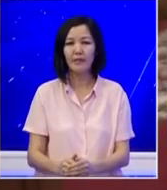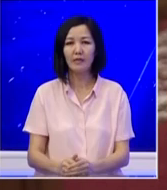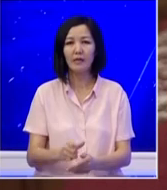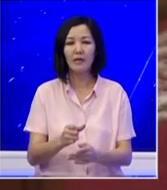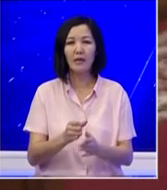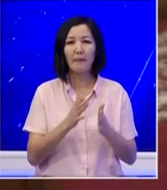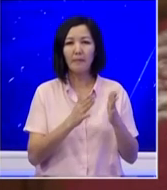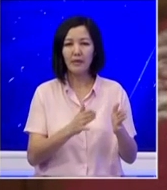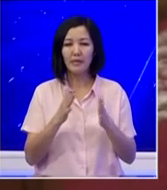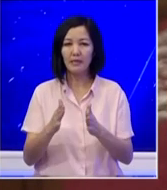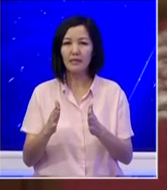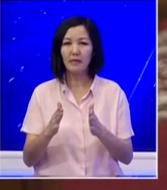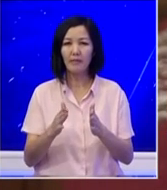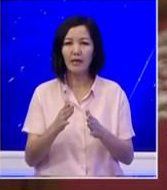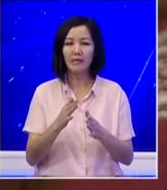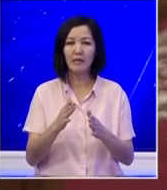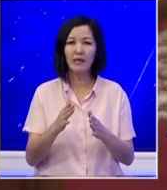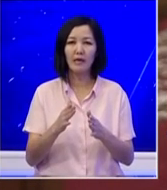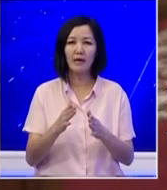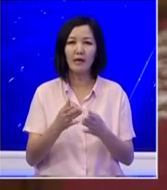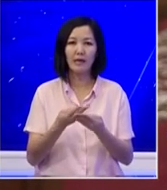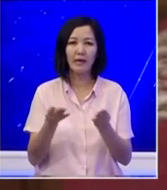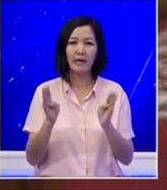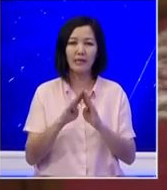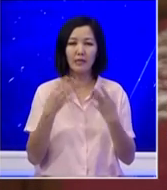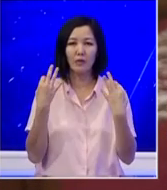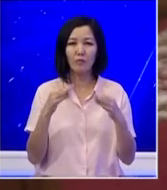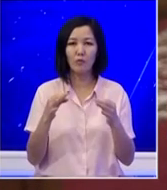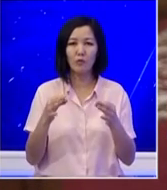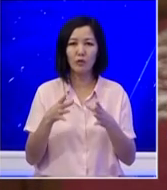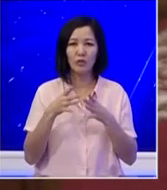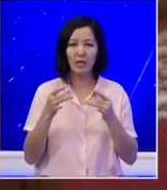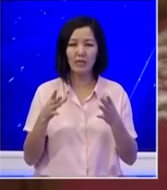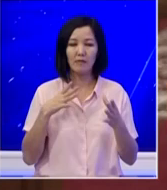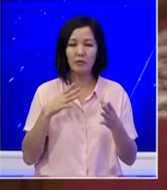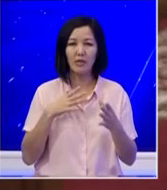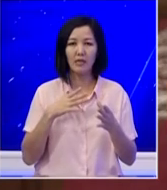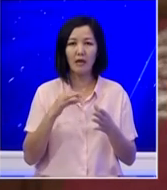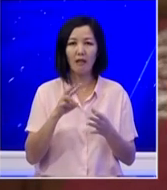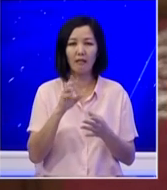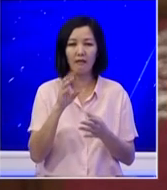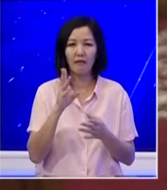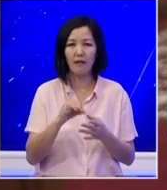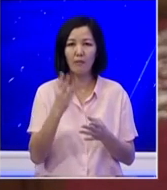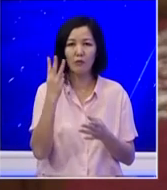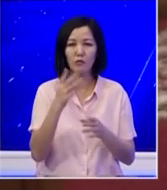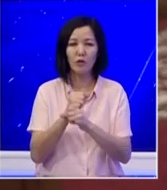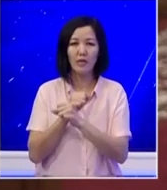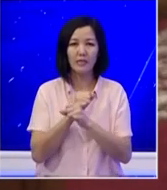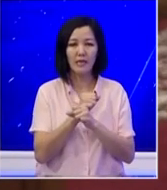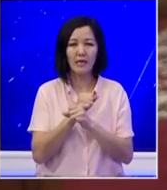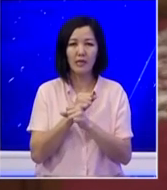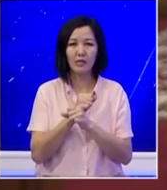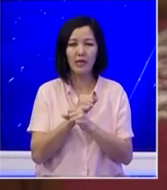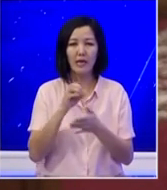Біртінде ерекше режимдегі карантиннен босатып жатырмыз. Бірі Еңбекшіқазақтағы Көксай, Береке, Алтын Алма, Алтын Адам саяжайлары. Бұл